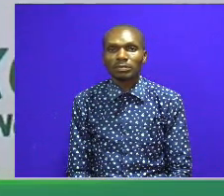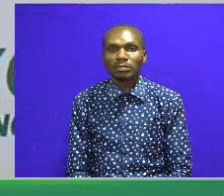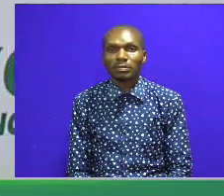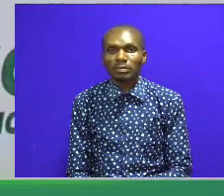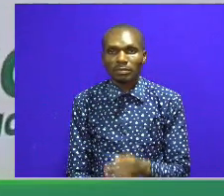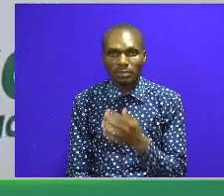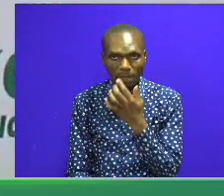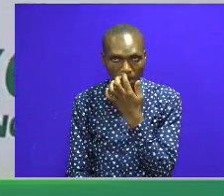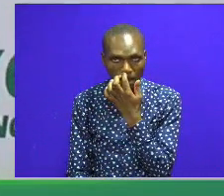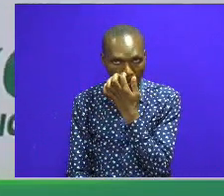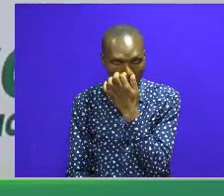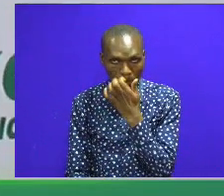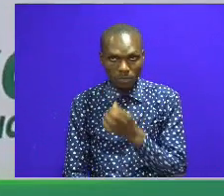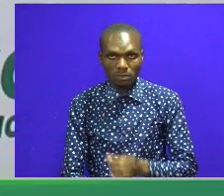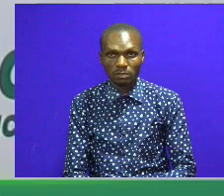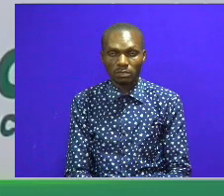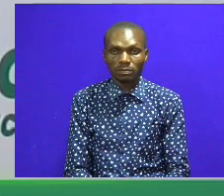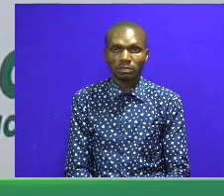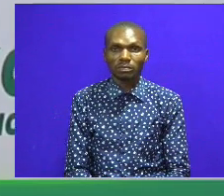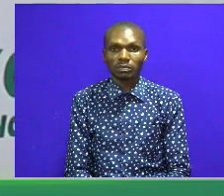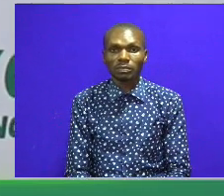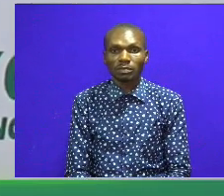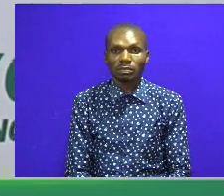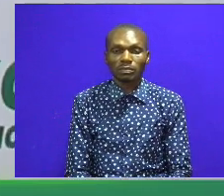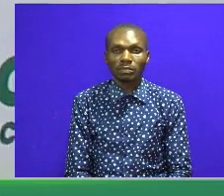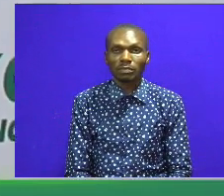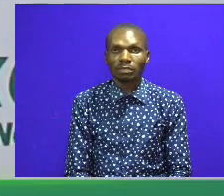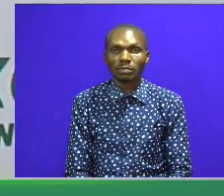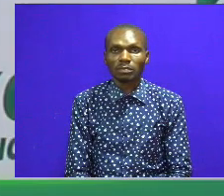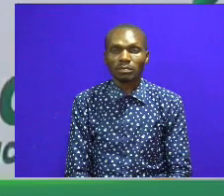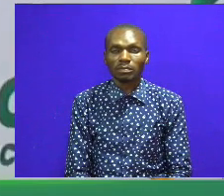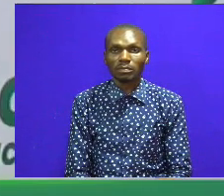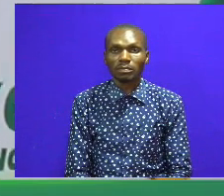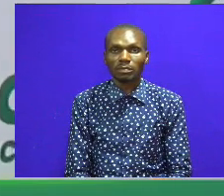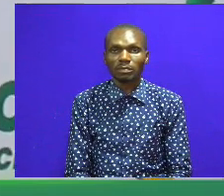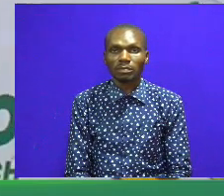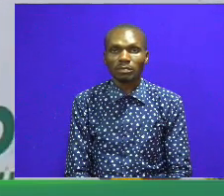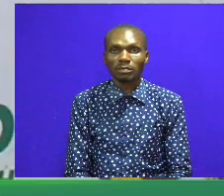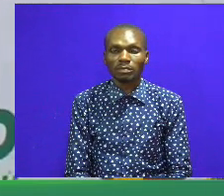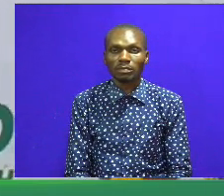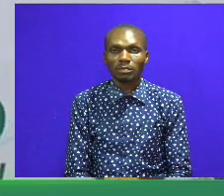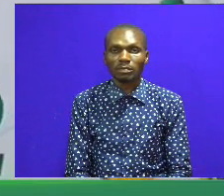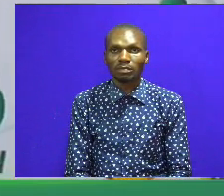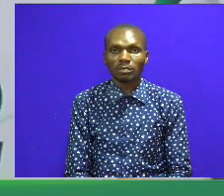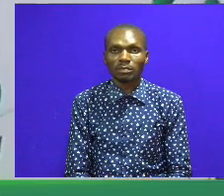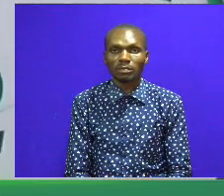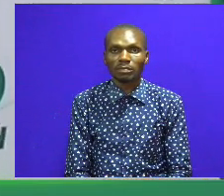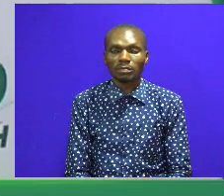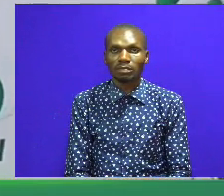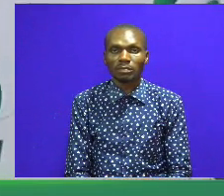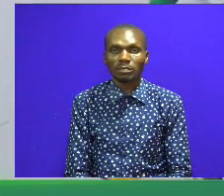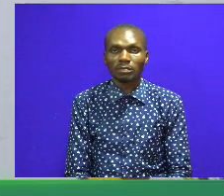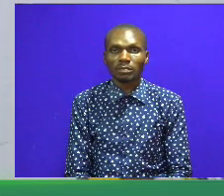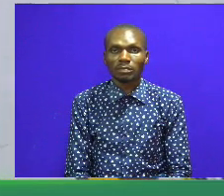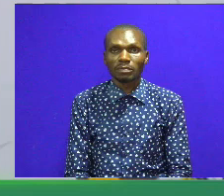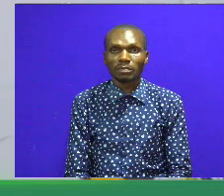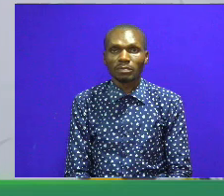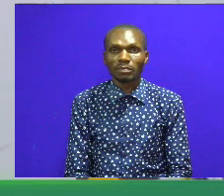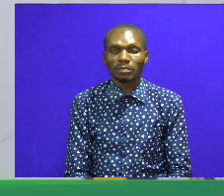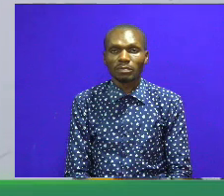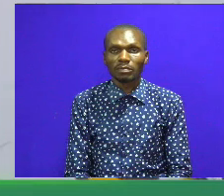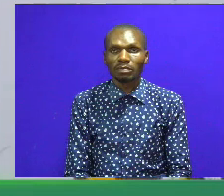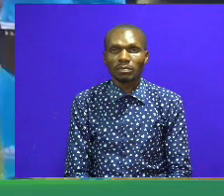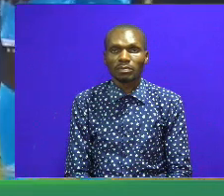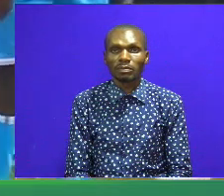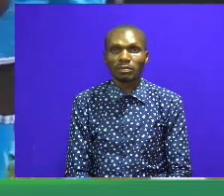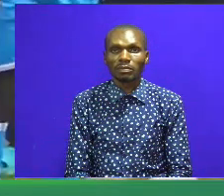erotamu lio zidi halua ena mwona malimu watini ya kisi kusini anagagaa na kugagara kule chini